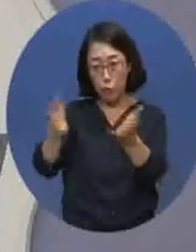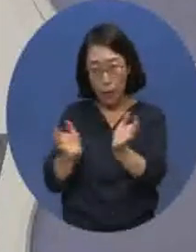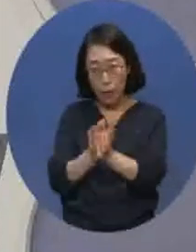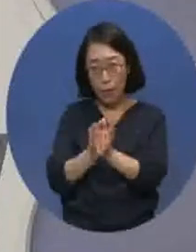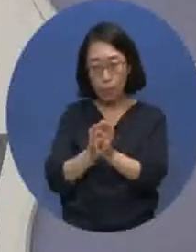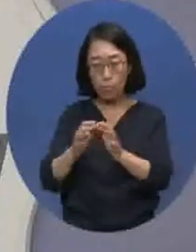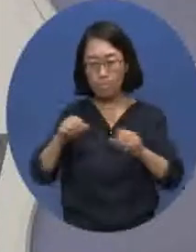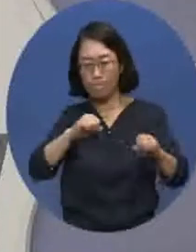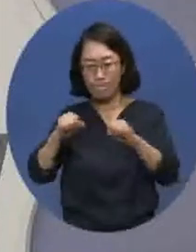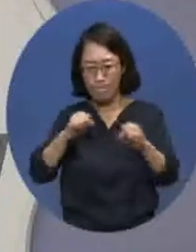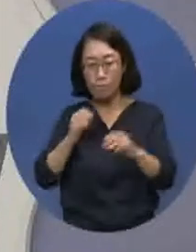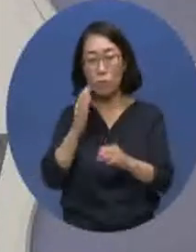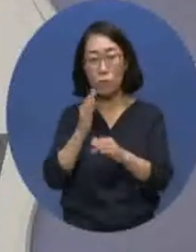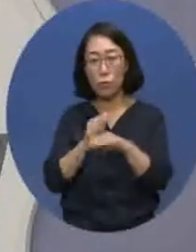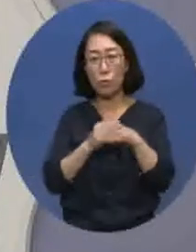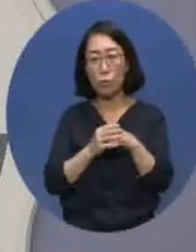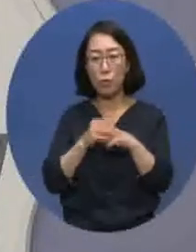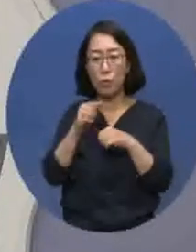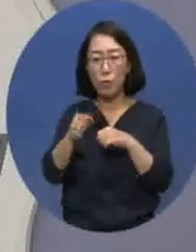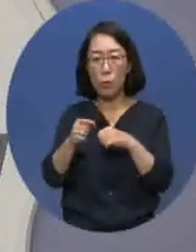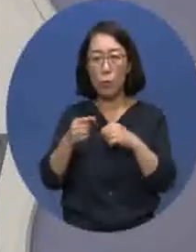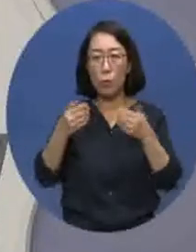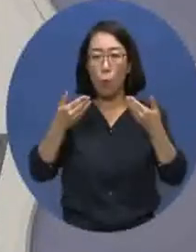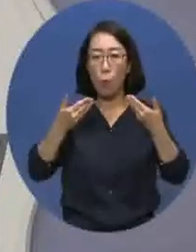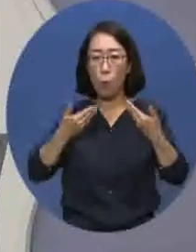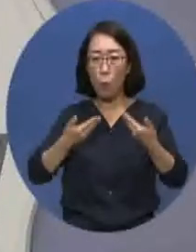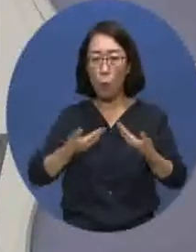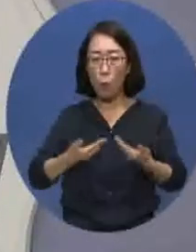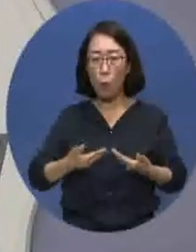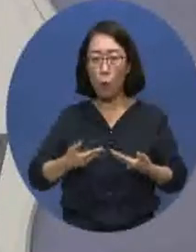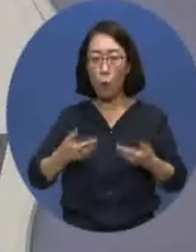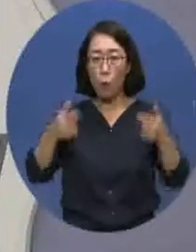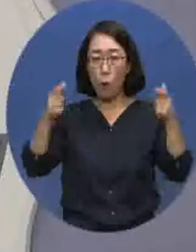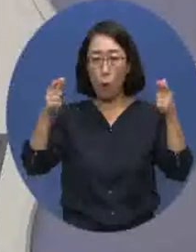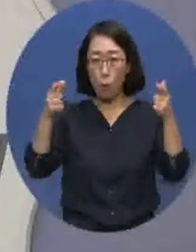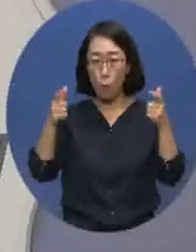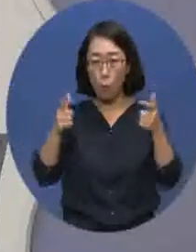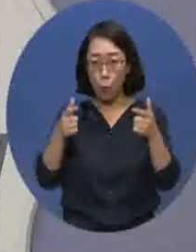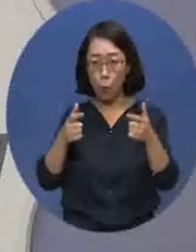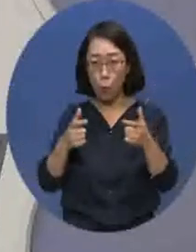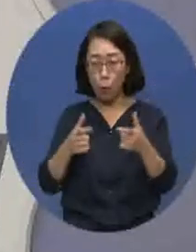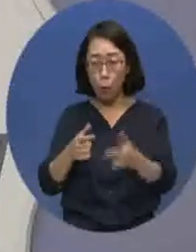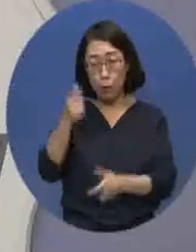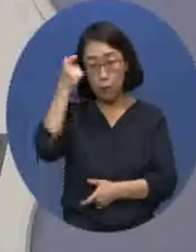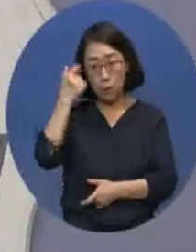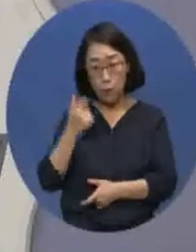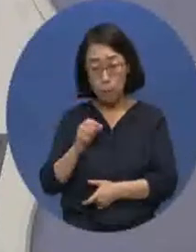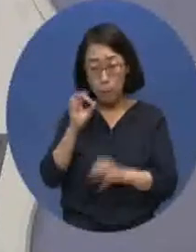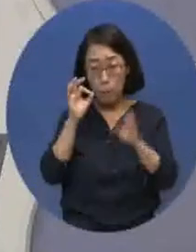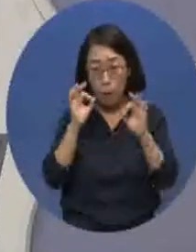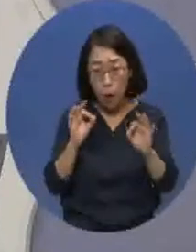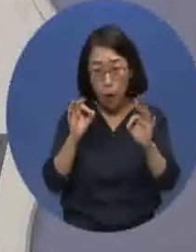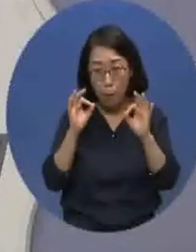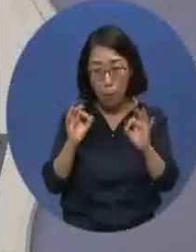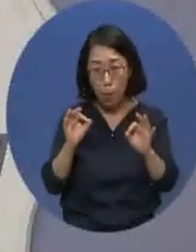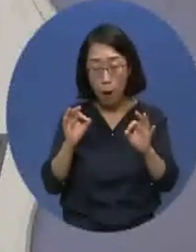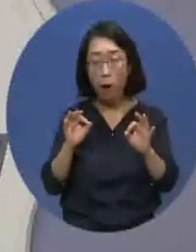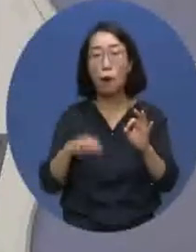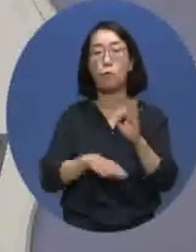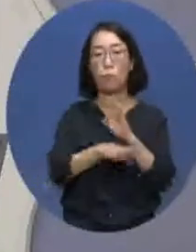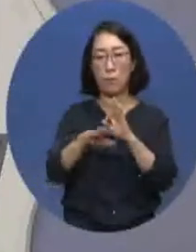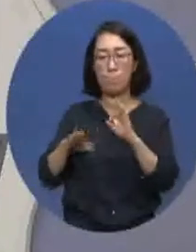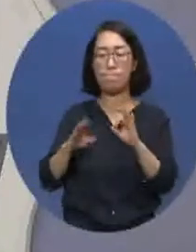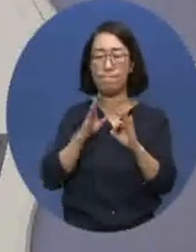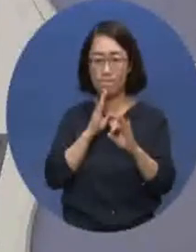했었구요 한때는 이것이 조금 잠잠해진 응가 약간 좀 진정 기미가 보이는 게 아닌가 해서 우리가 이제